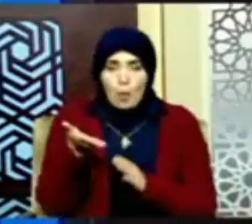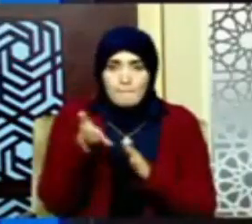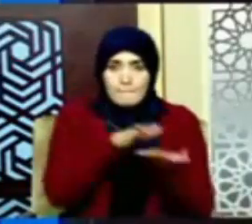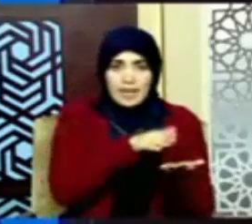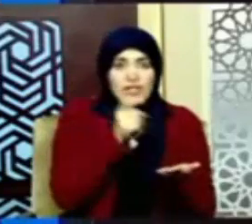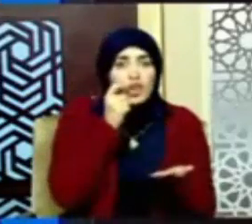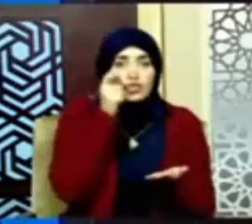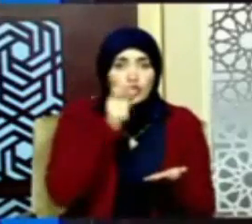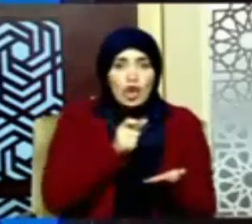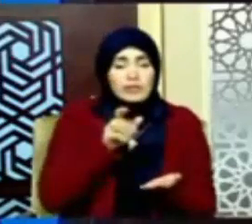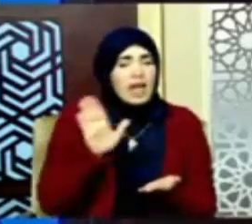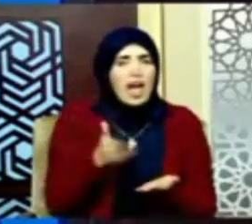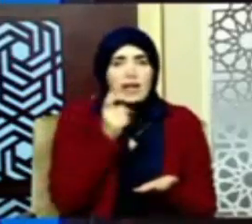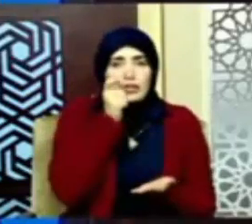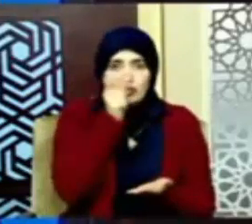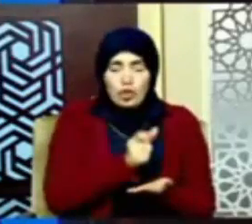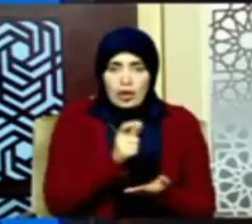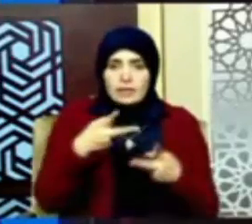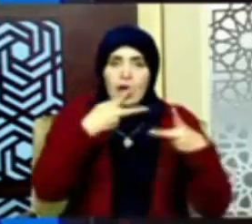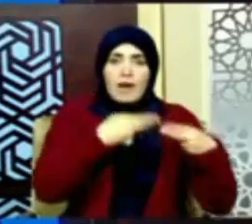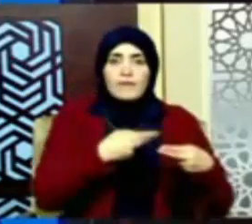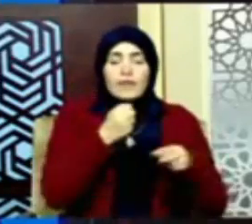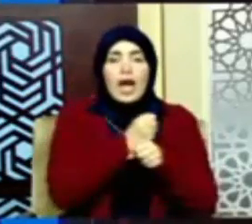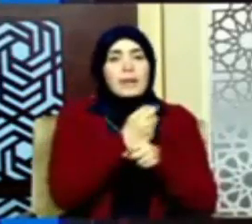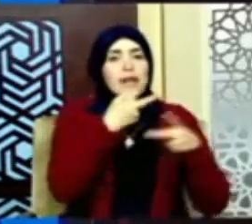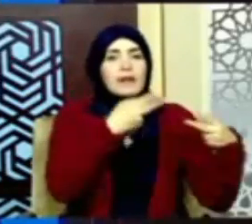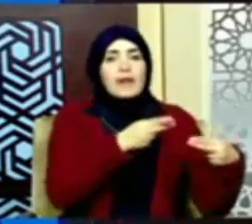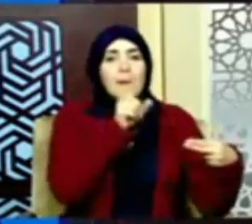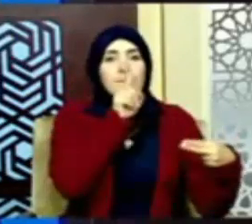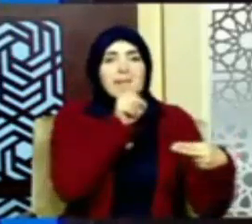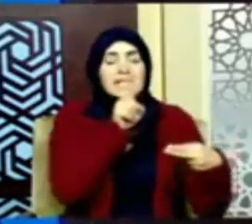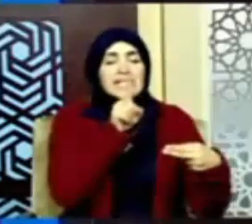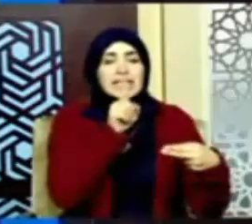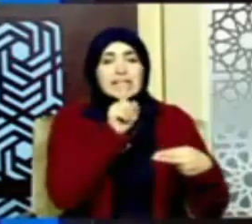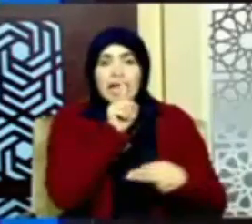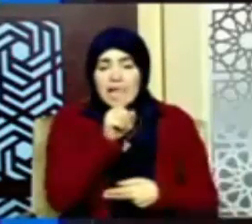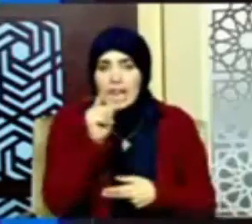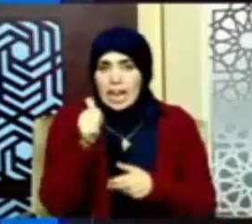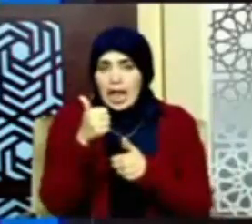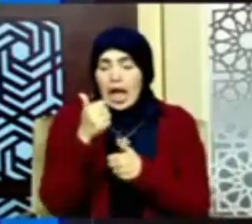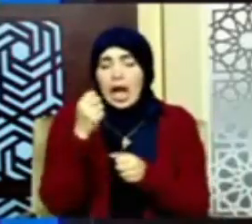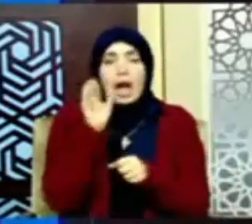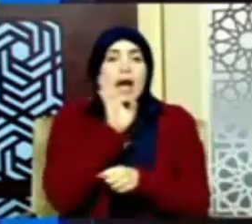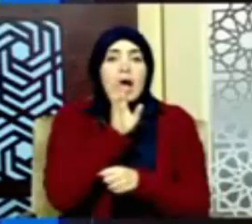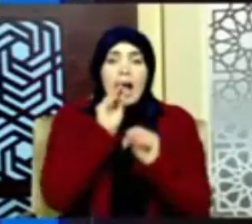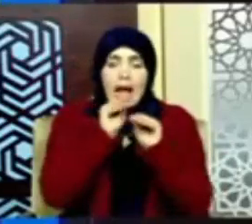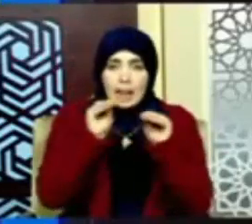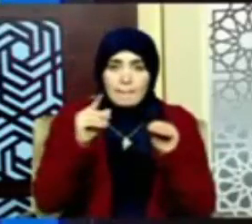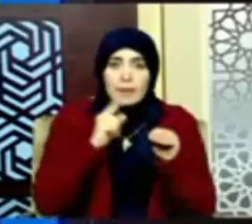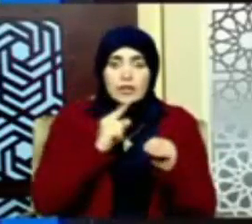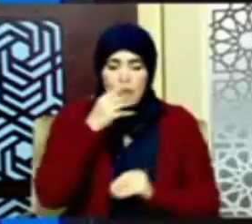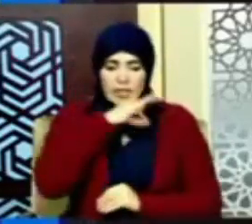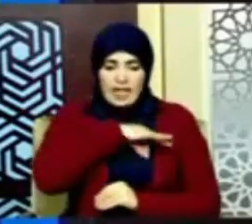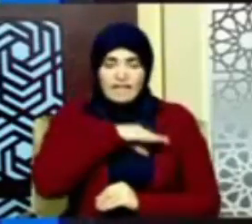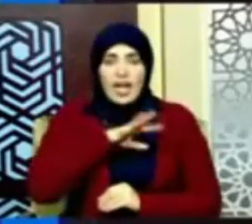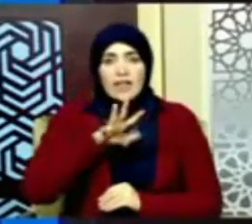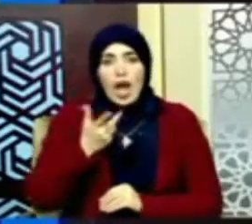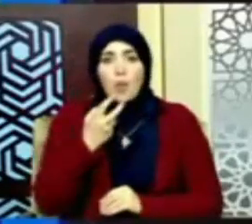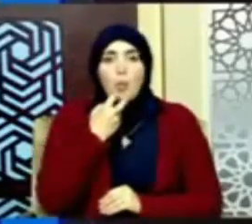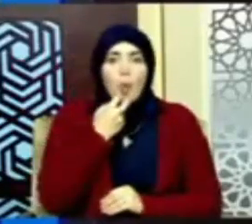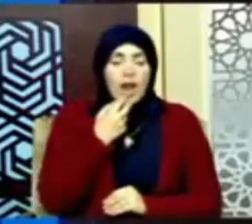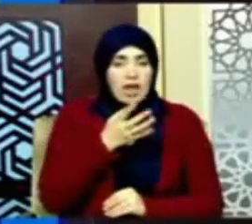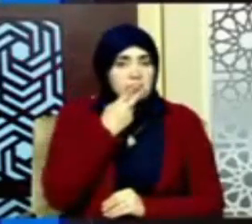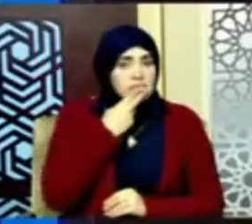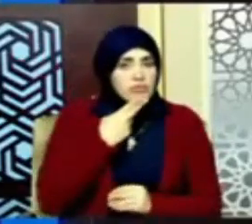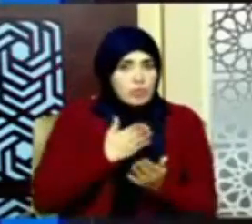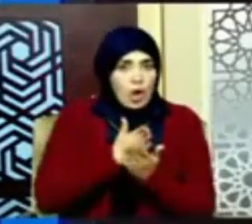من ثلاث: علم ينتفع به، ولد صالح يدعو له، صدقة جارية. فما بالك